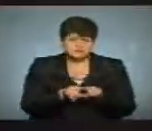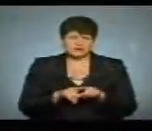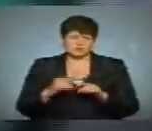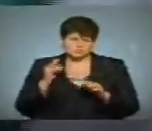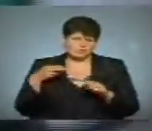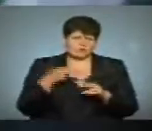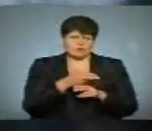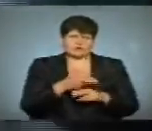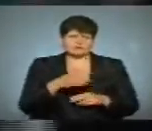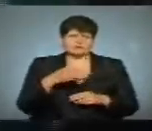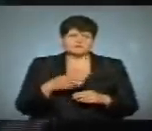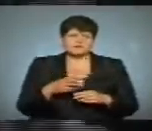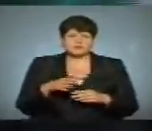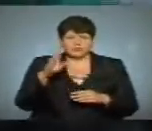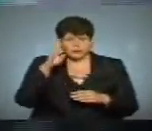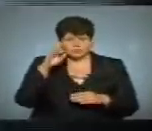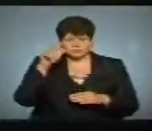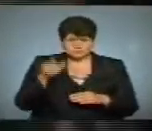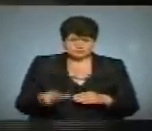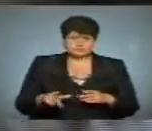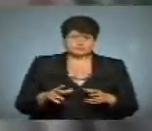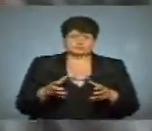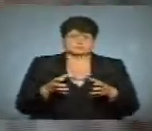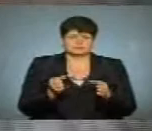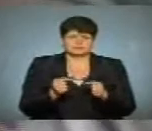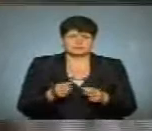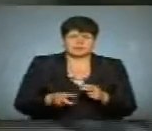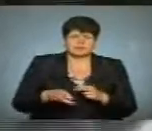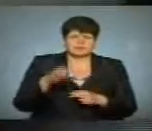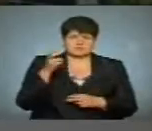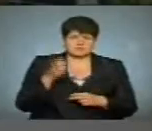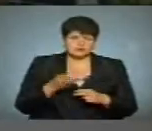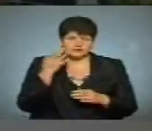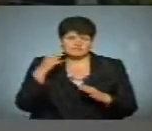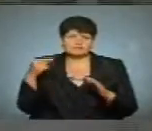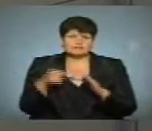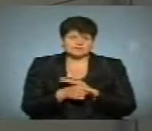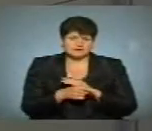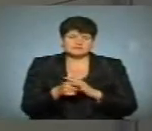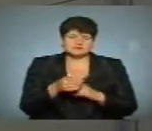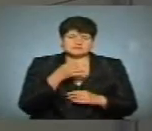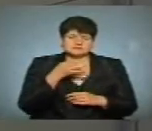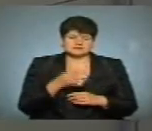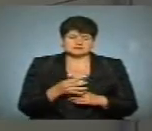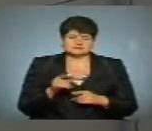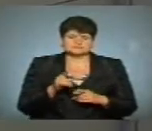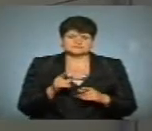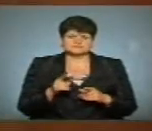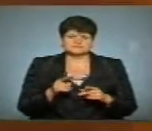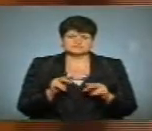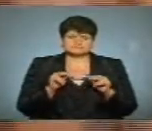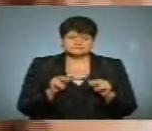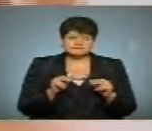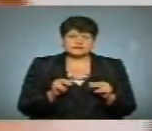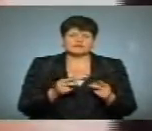ножем. Чоловіка затримали в під'їзді, коли він втікав з місця події, каже слідча. За її словами, він зізнався в нападі. Підозрюваного